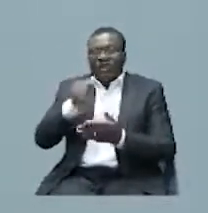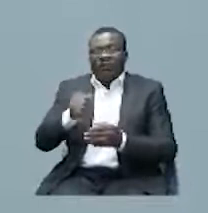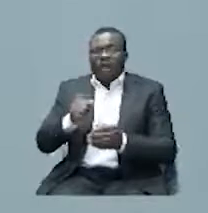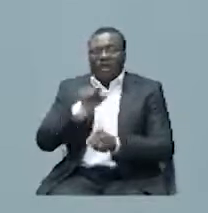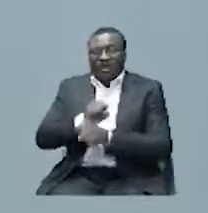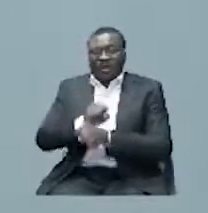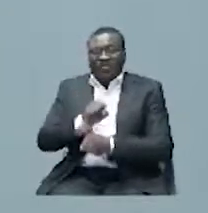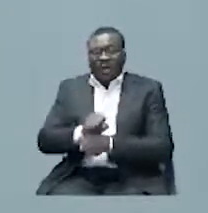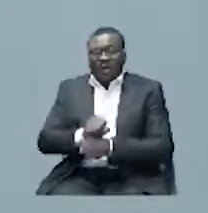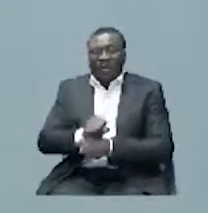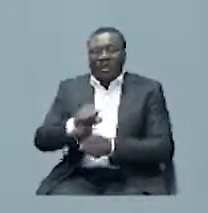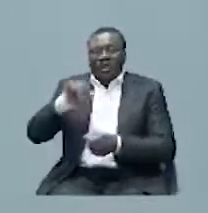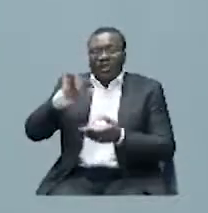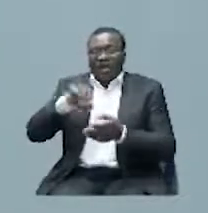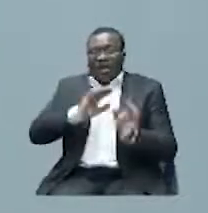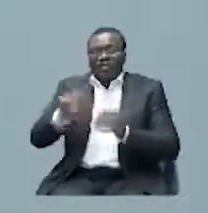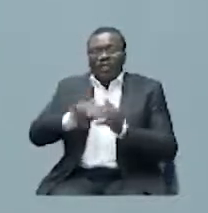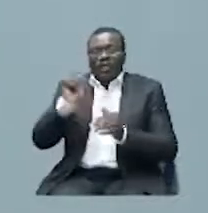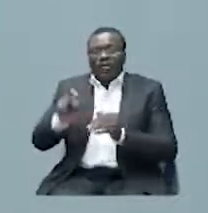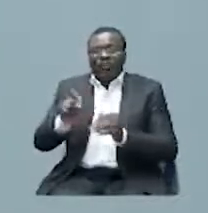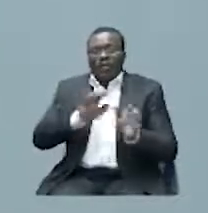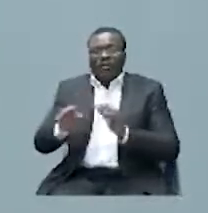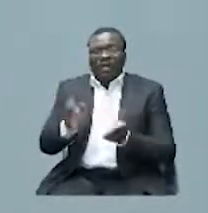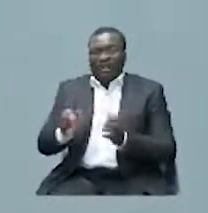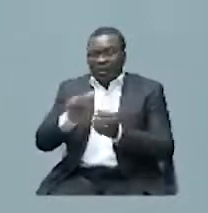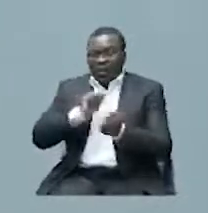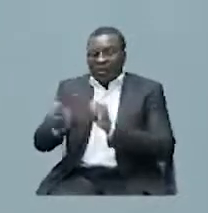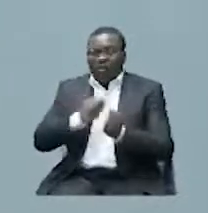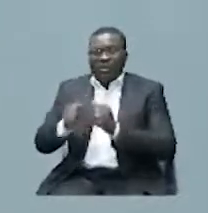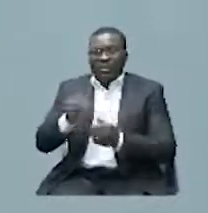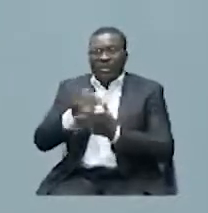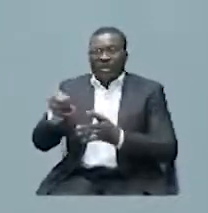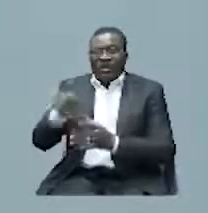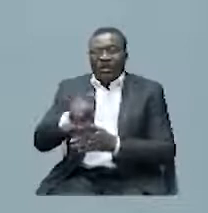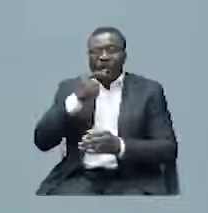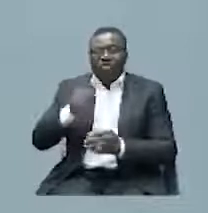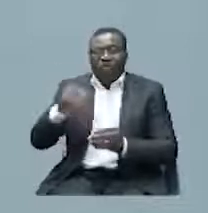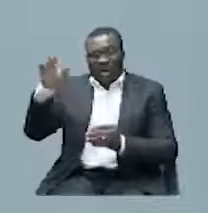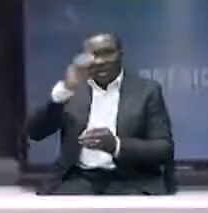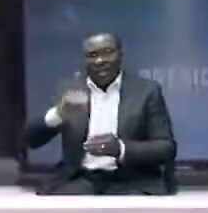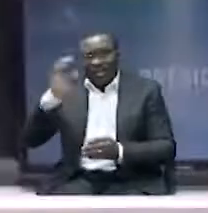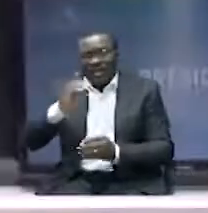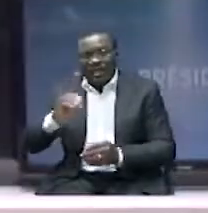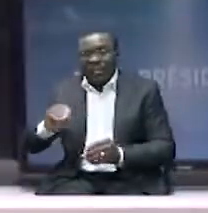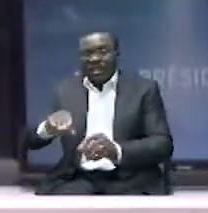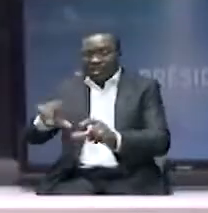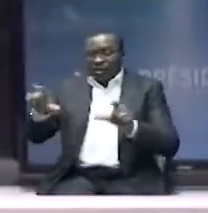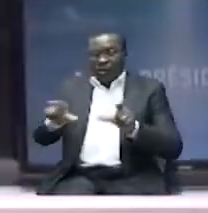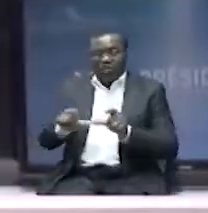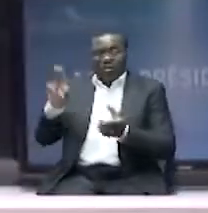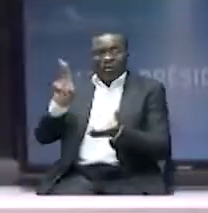exercer leur rôle qui est de compétir entre eux pour aller chercher des mandats locaux ou